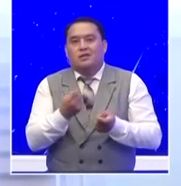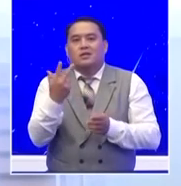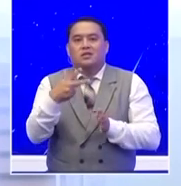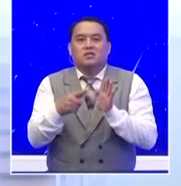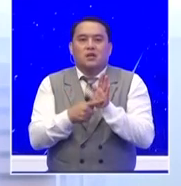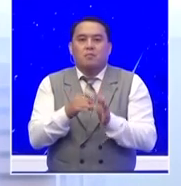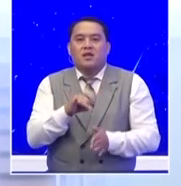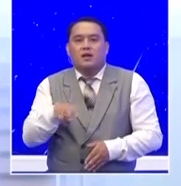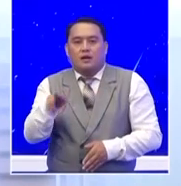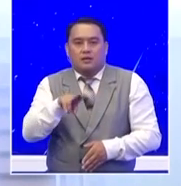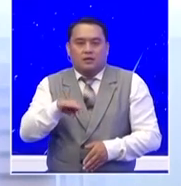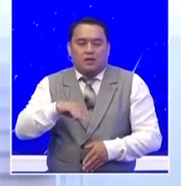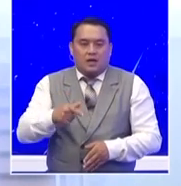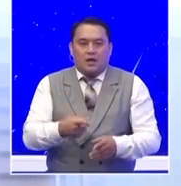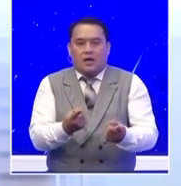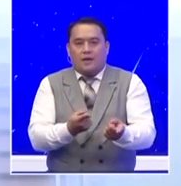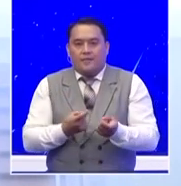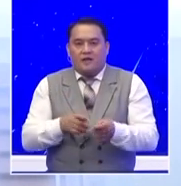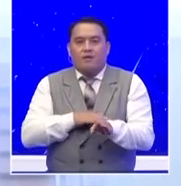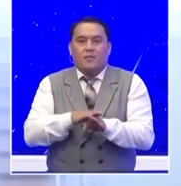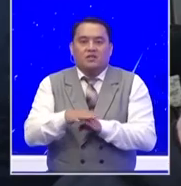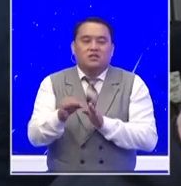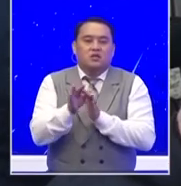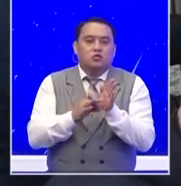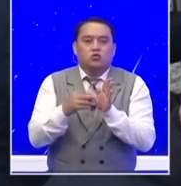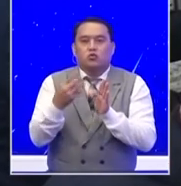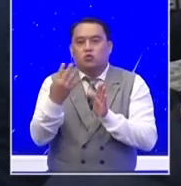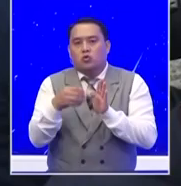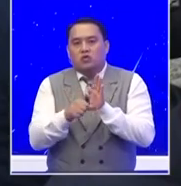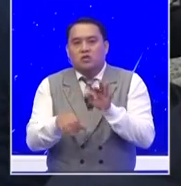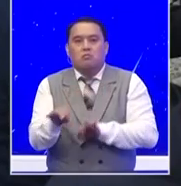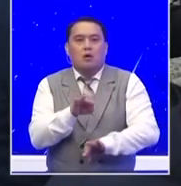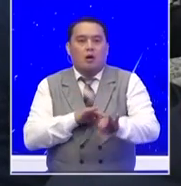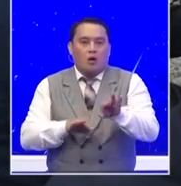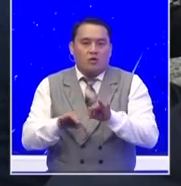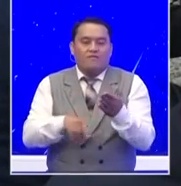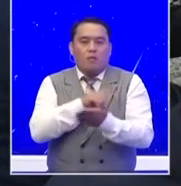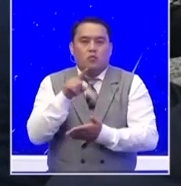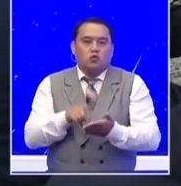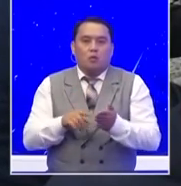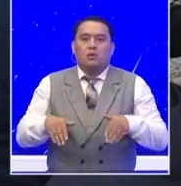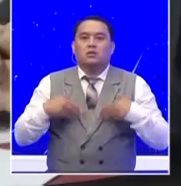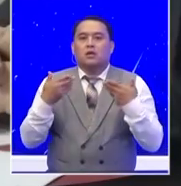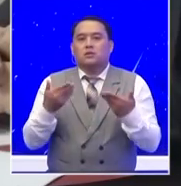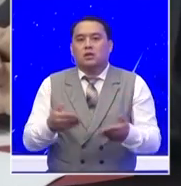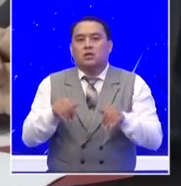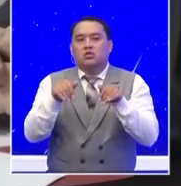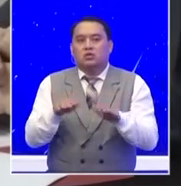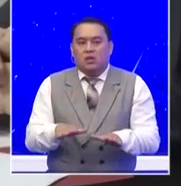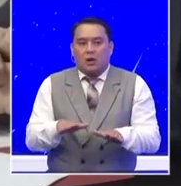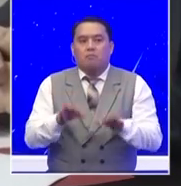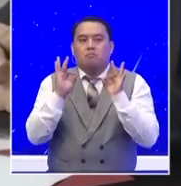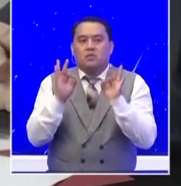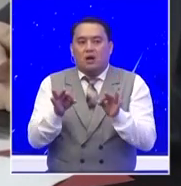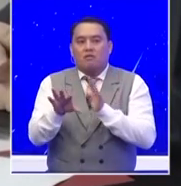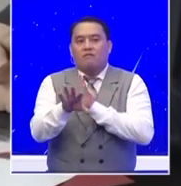миллиардов инвестиций. По дорожной карте занятости реализуется сразу 46 проектов. Но еще многие вопросы предстоит решить. Я уверен, мы сделали